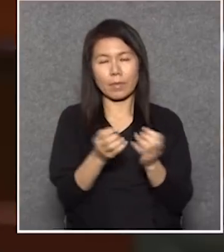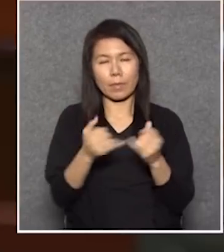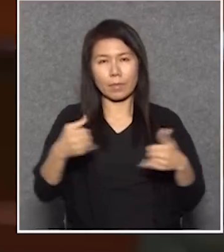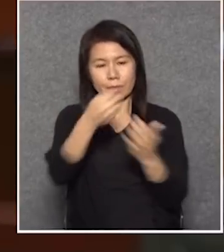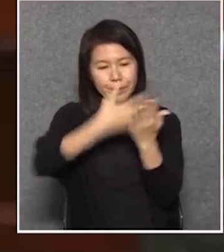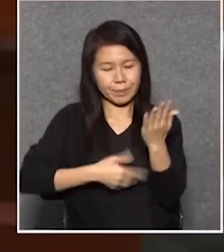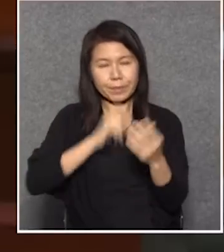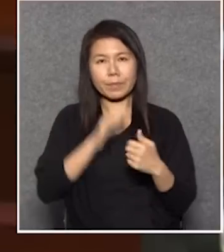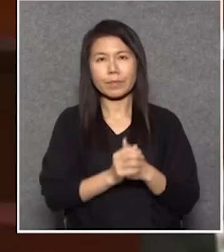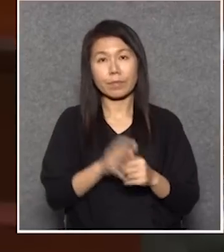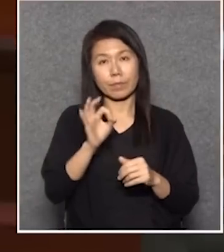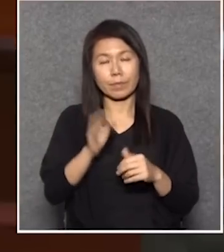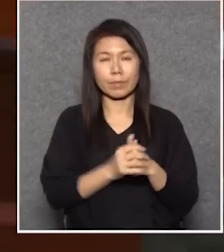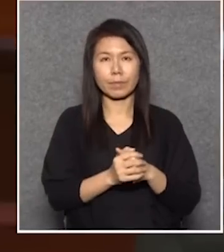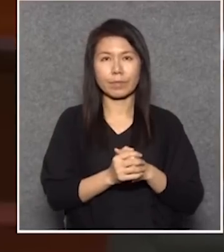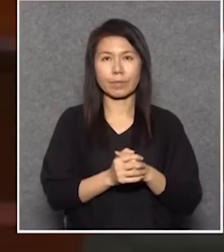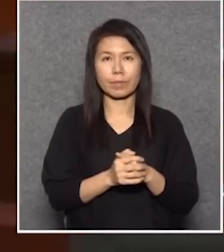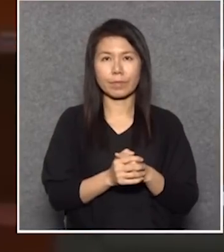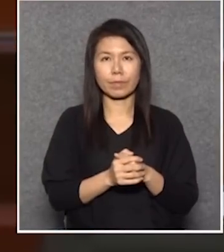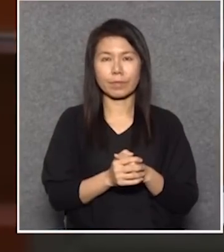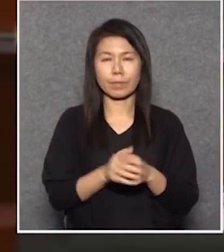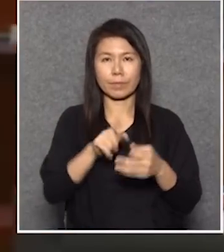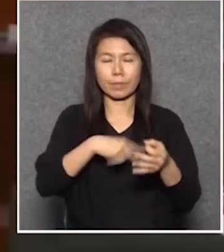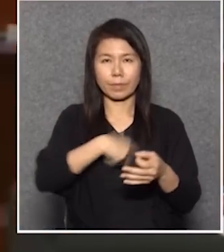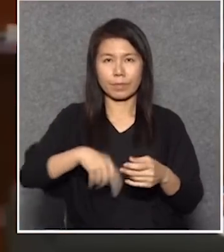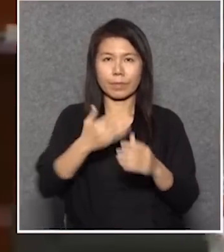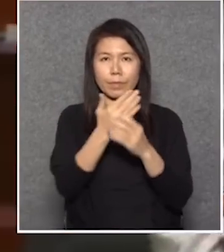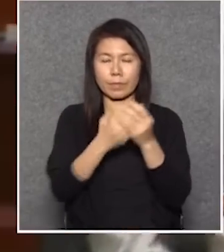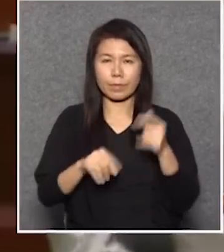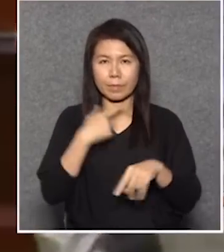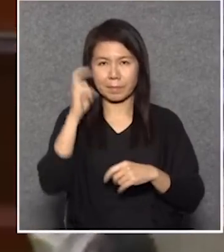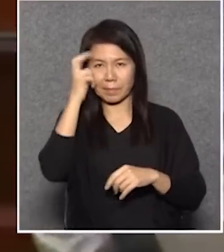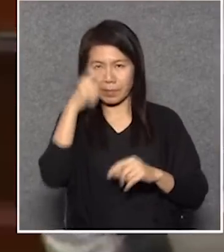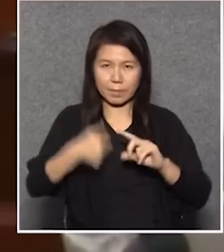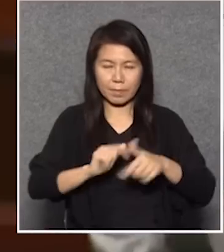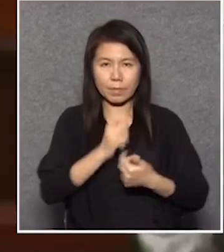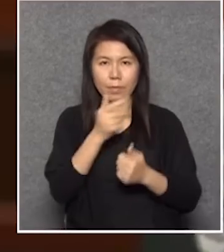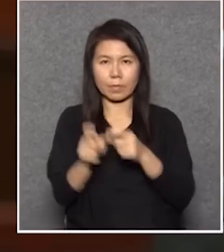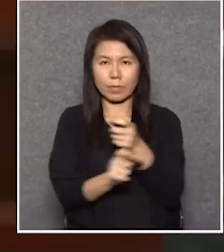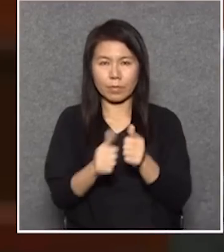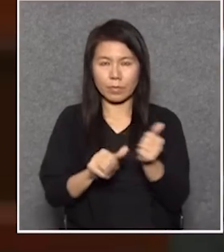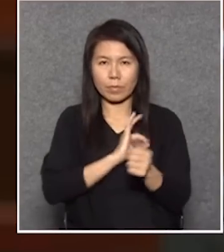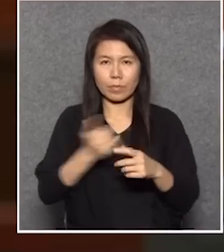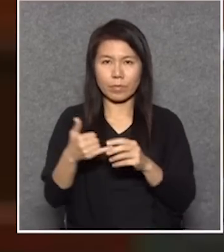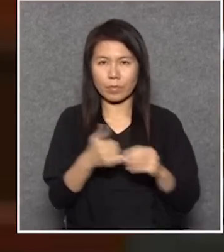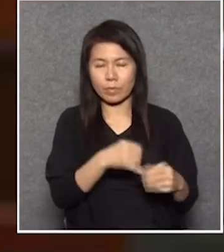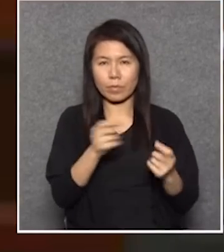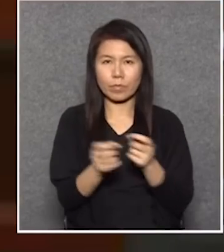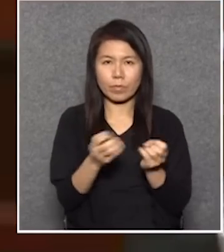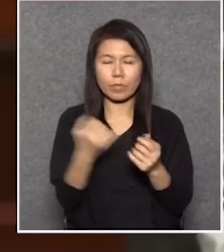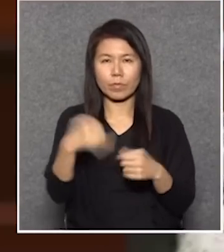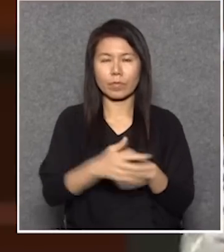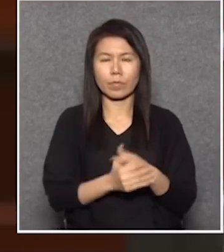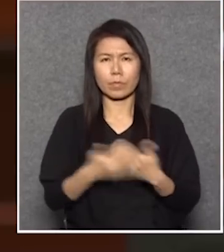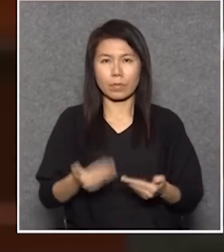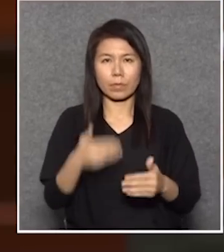OK， 是吧？葉國軒啊，千方百計都想諗下點解財委會搞掂你冇得拉布都搞唔到啦，而家搞到而家，